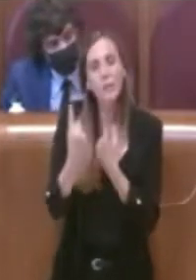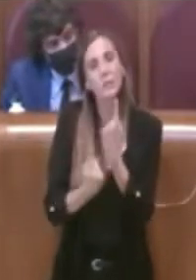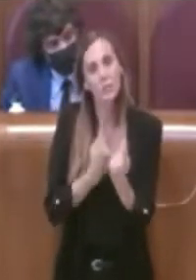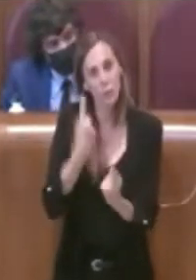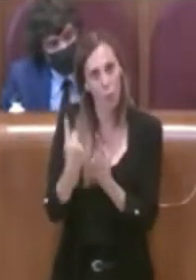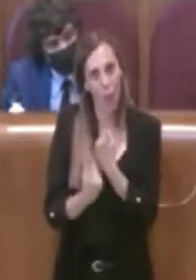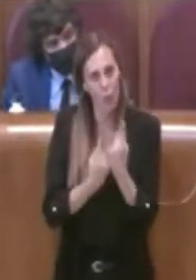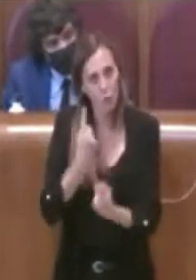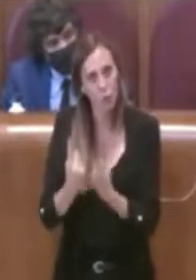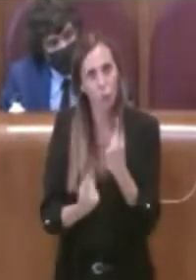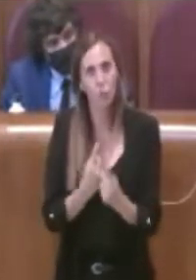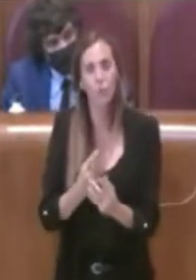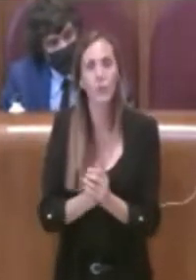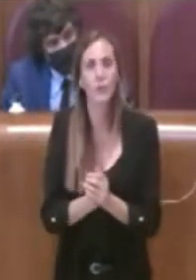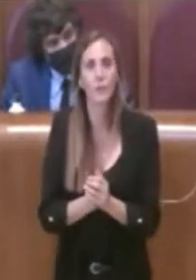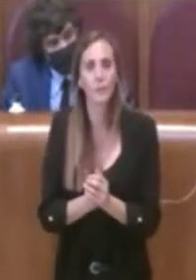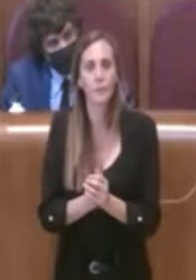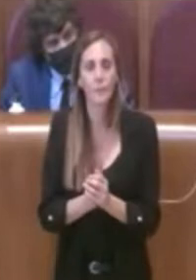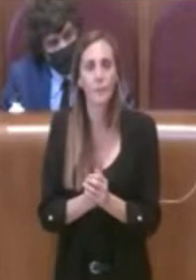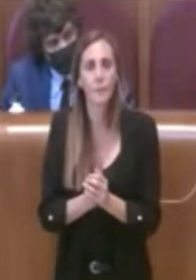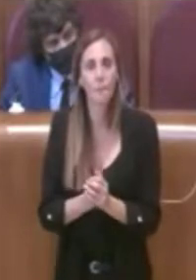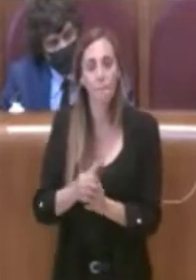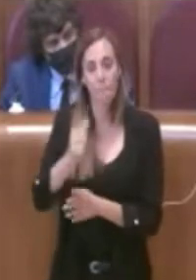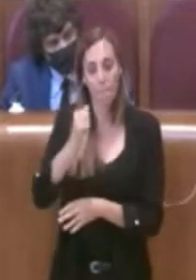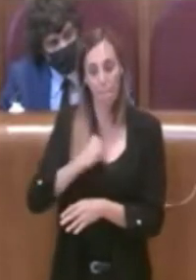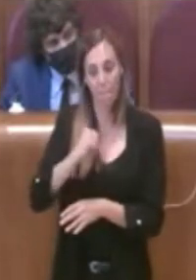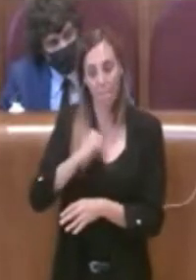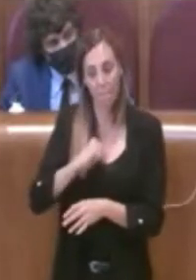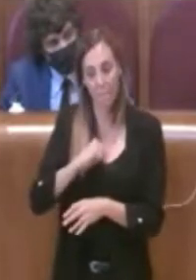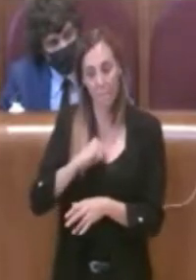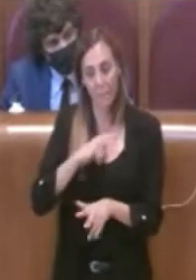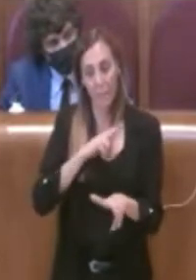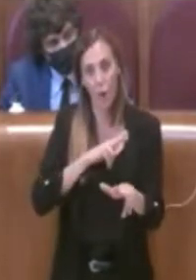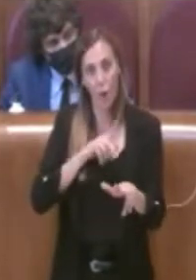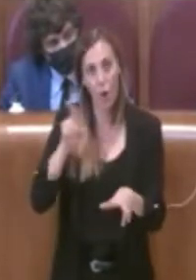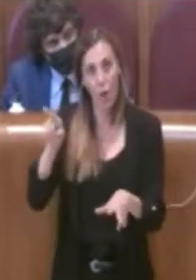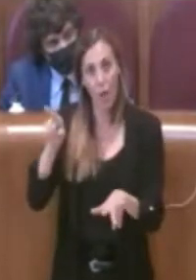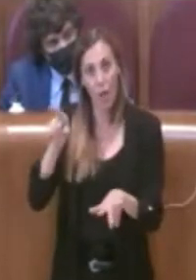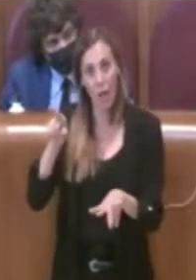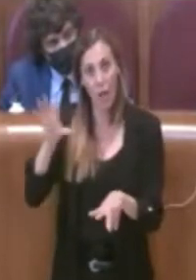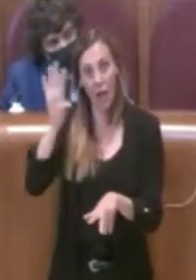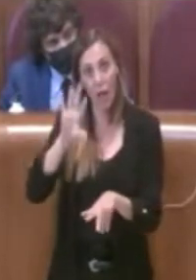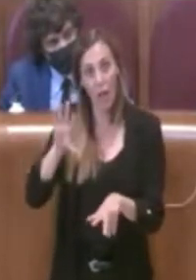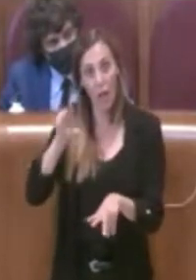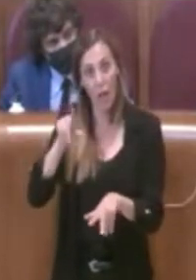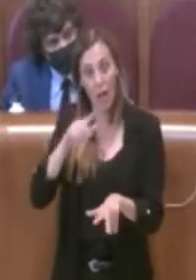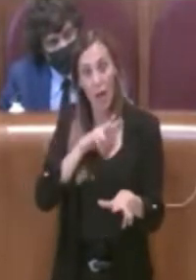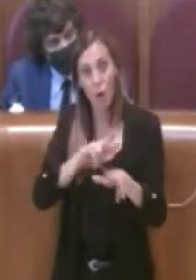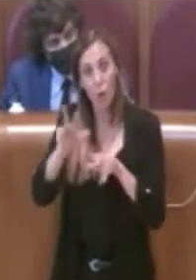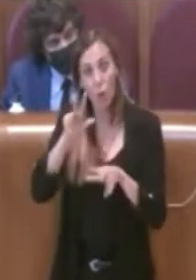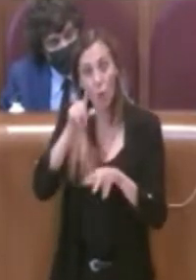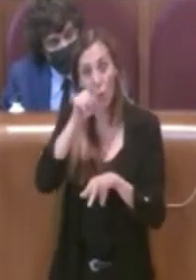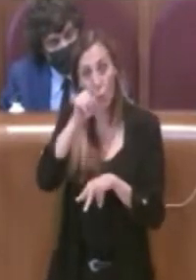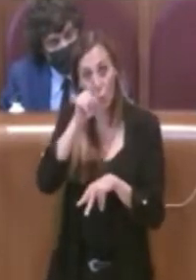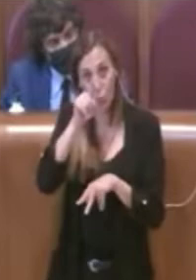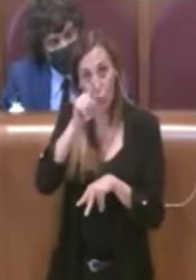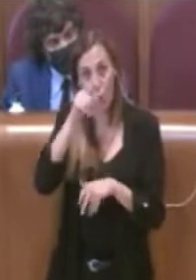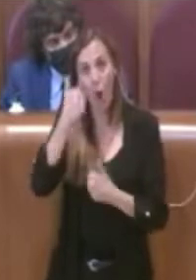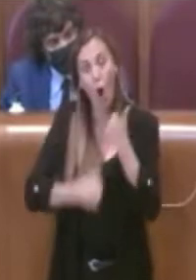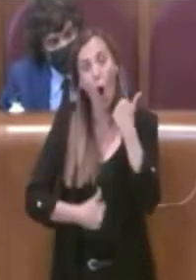quest'aula prima indica al comune di roma che sta per chiudere la discarica di